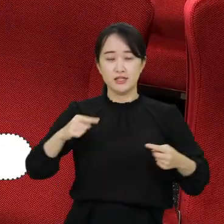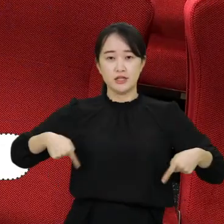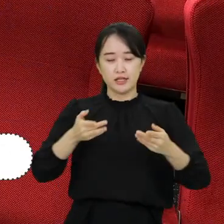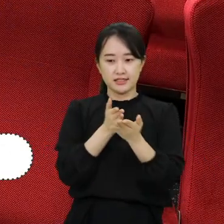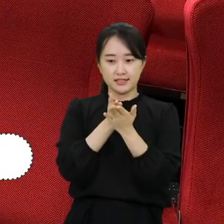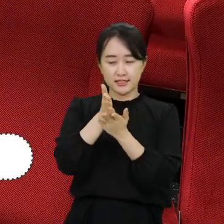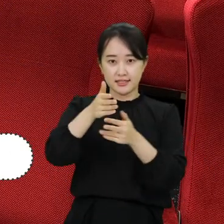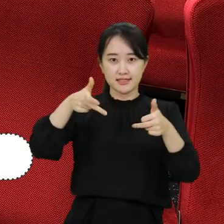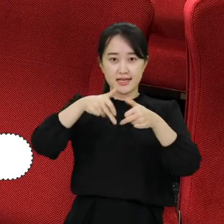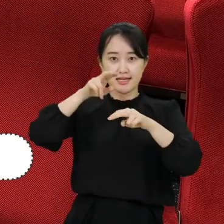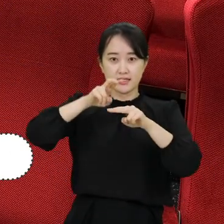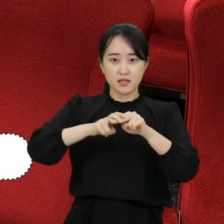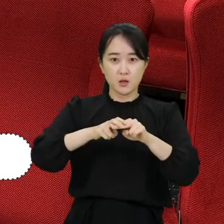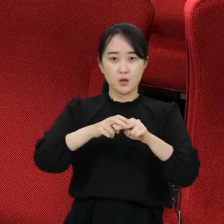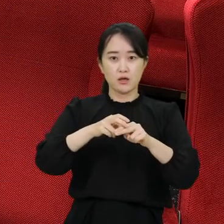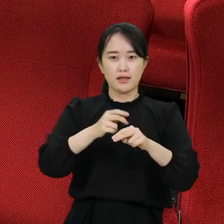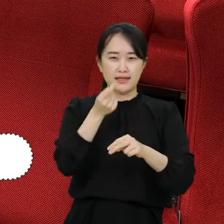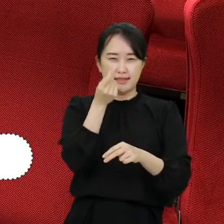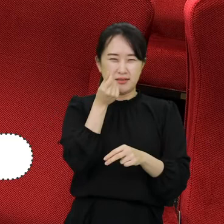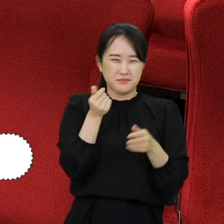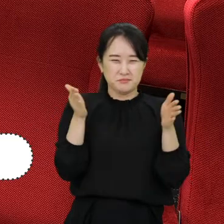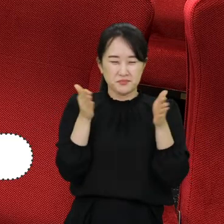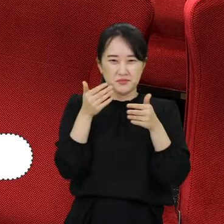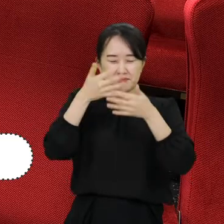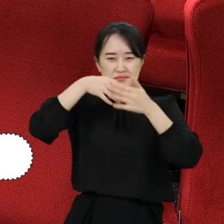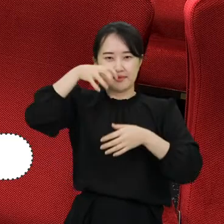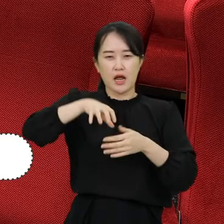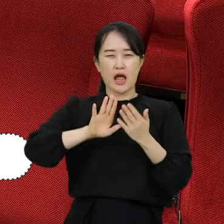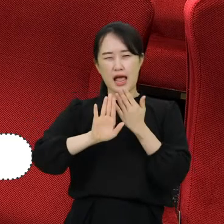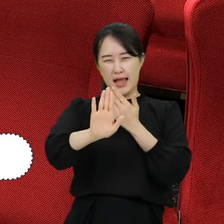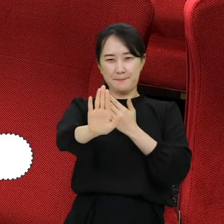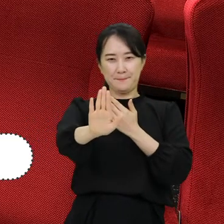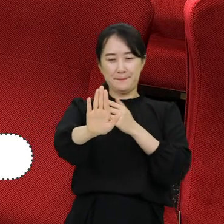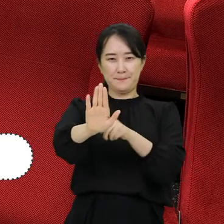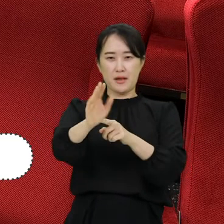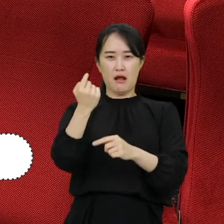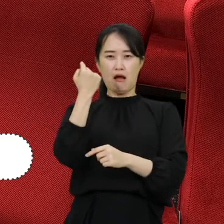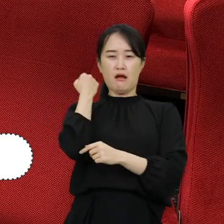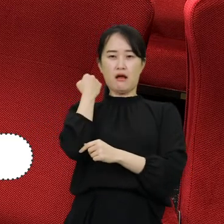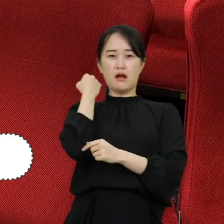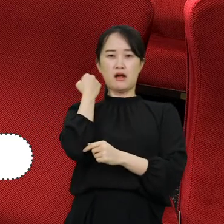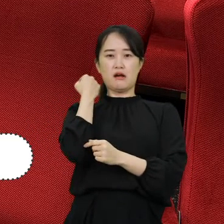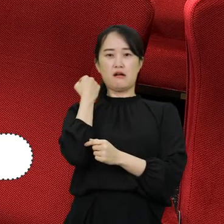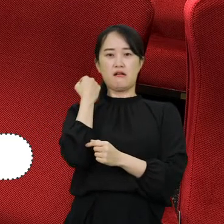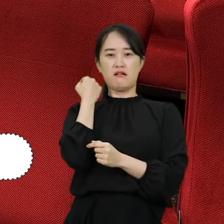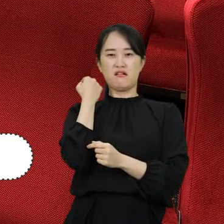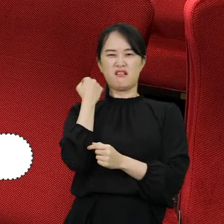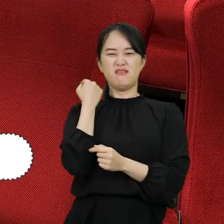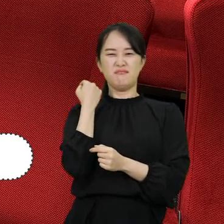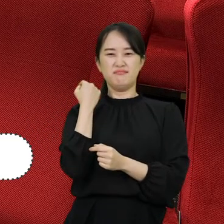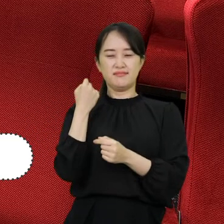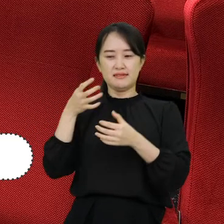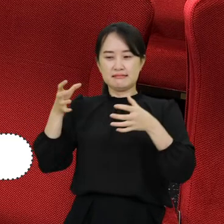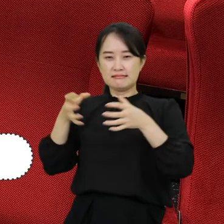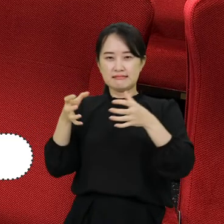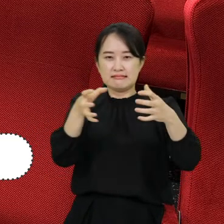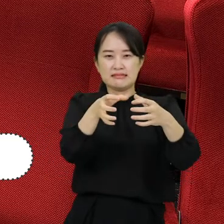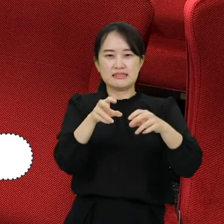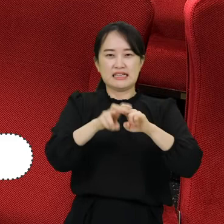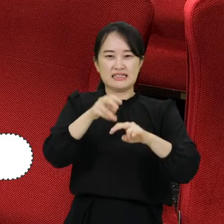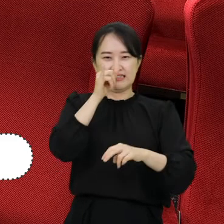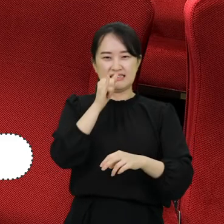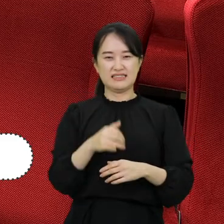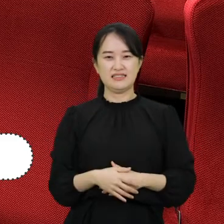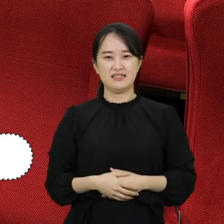경우 작은 상영관에는 맨 앞줄이나 맨 뒷줄로 다 이렇게 몰려 있는 경우들이 많이